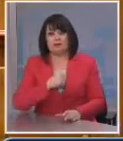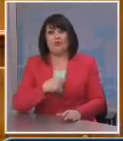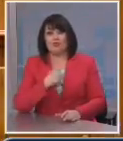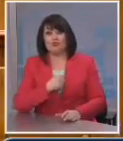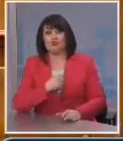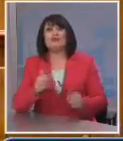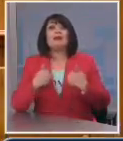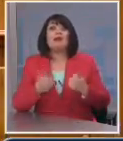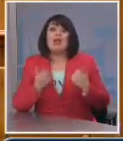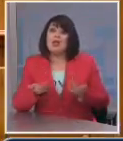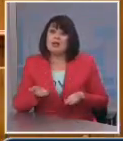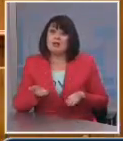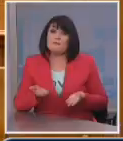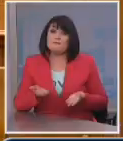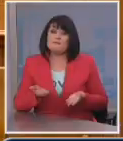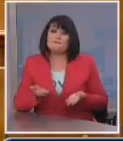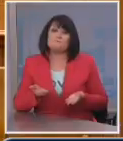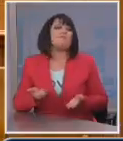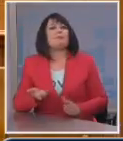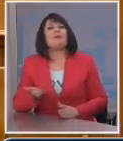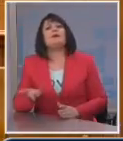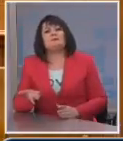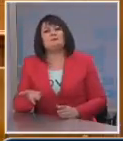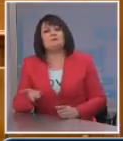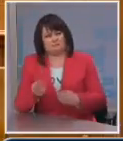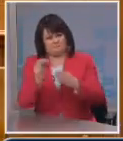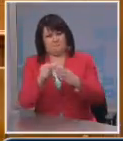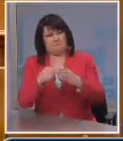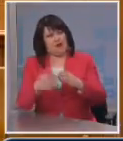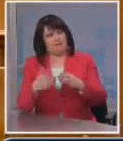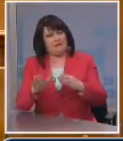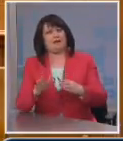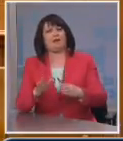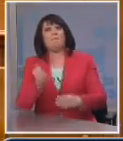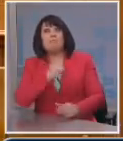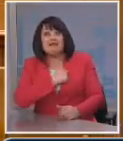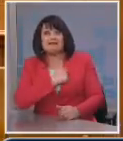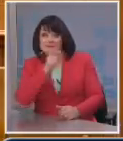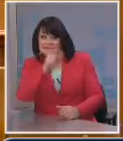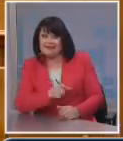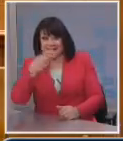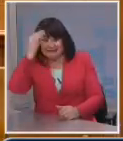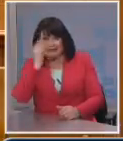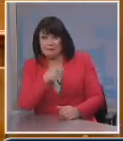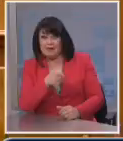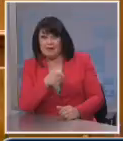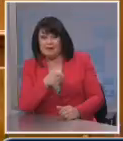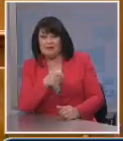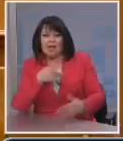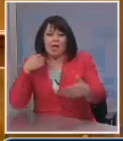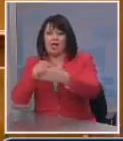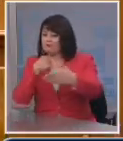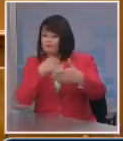οι νέοι άνθρωποι, αυτοί που κατεξοχήν σας ψήφισαν και σας πίστεψαν, κύριε Τσίπρα, εισπράττουν παντού